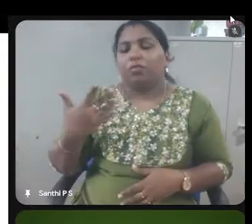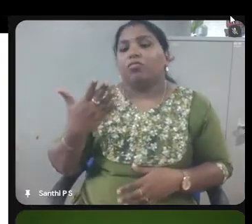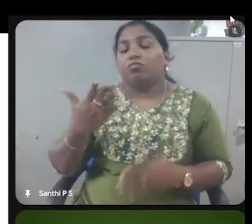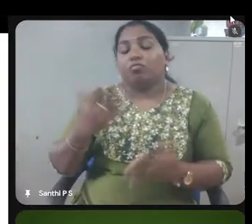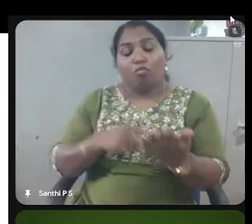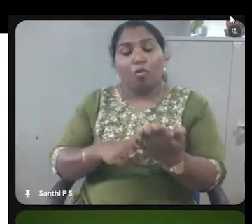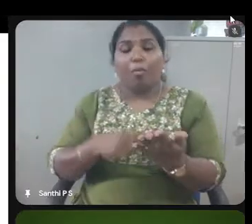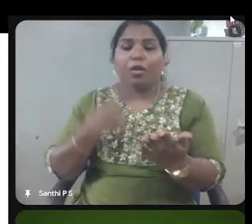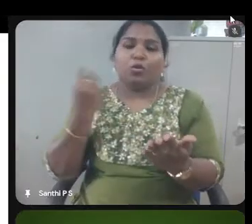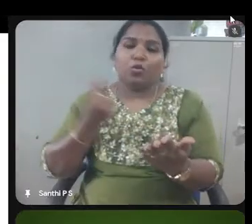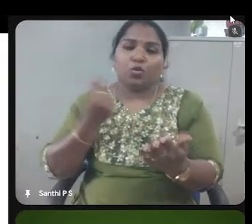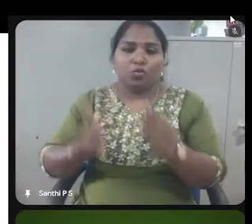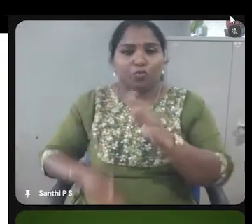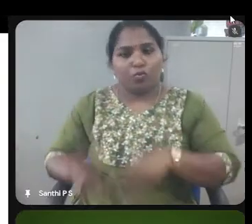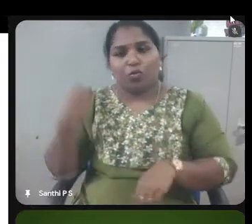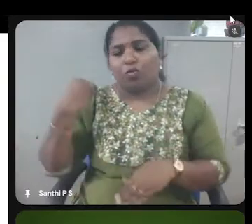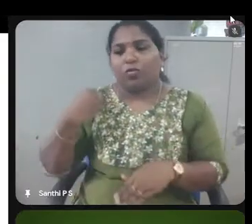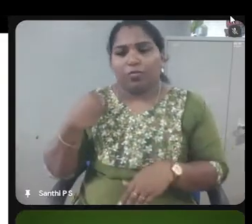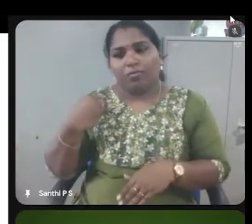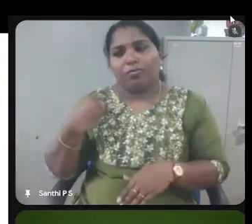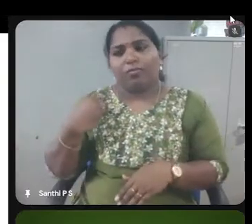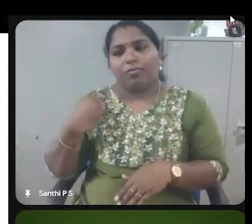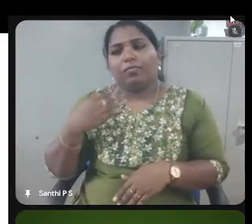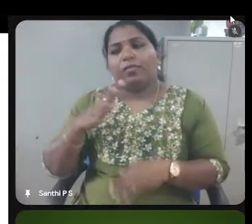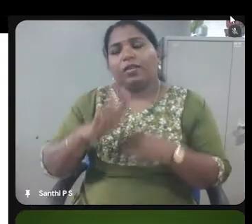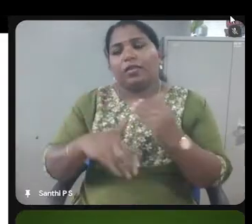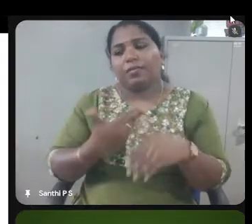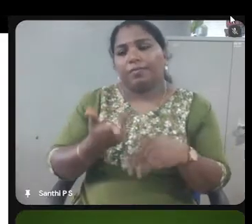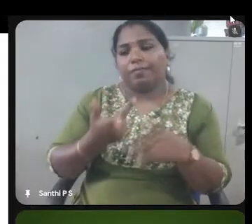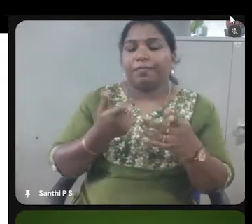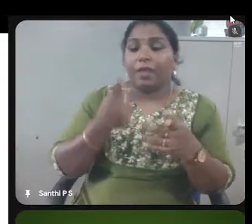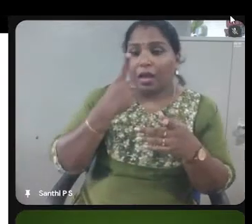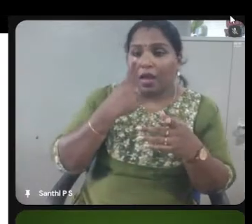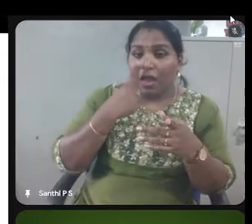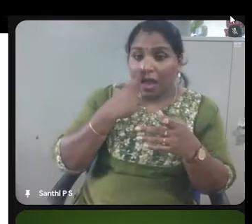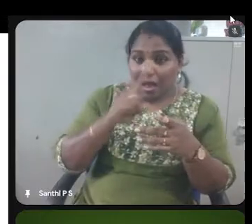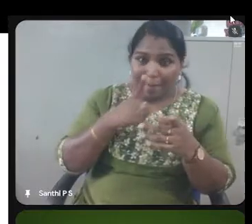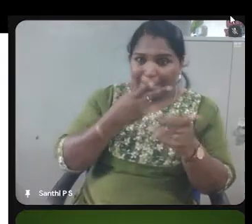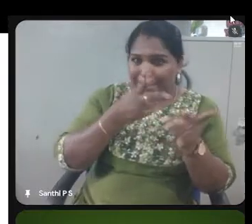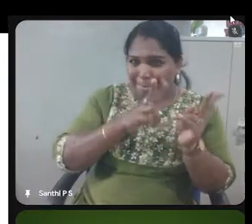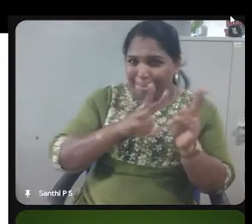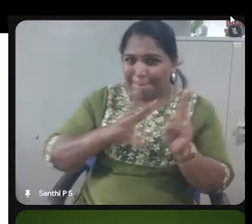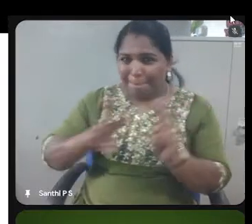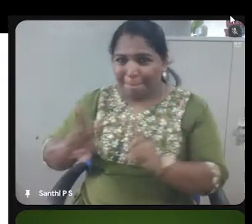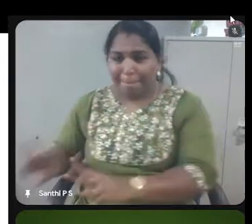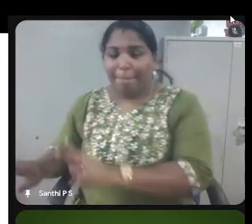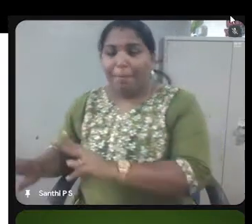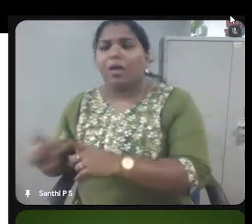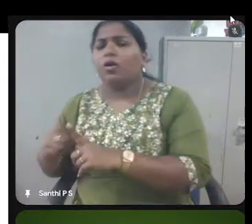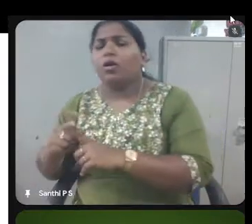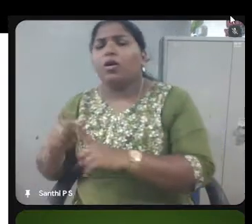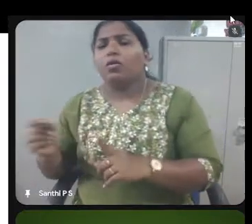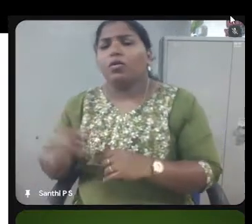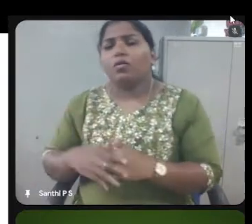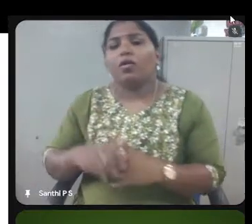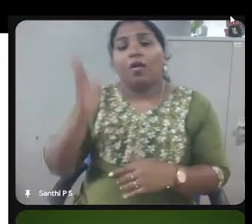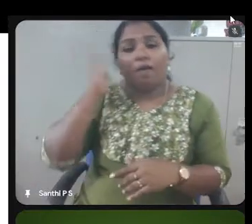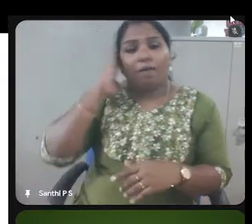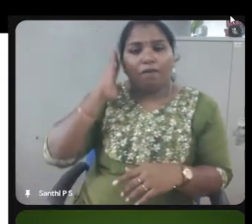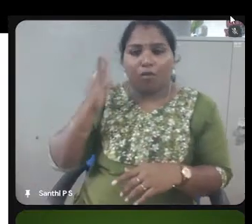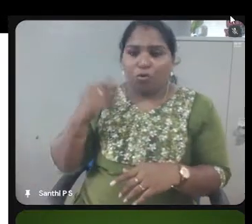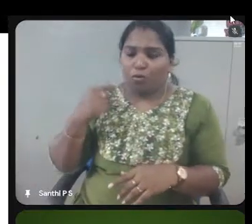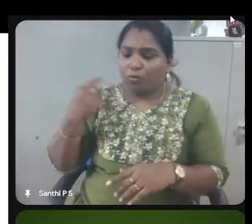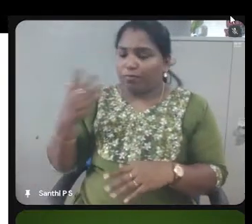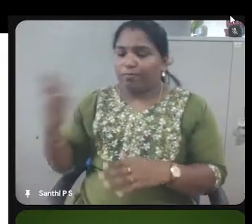സ്ക്രീൻ കാണുന്നുണ്ട് എന്നുള്ള രീതിയിൽ. അപ്പം ഞാൻ വന്നിട്ട് ഈ മാം പറഞ്ഞ കണക്ക് തന്നെ ഞാൻ ആ ഫോൺ എടുത്തിട്ട്